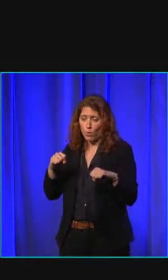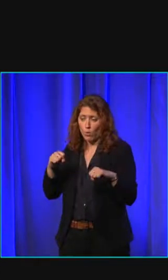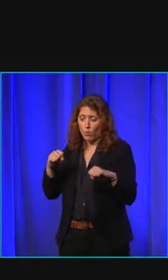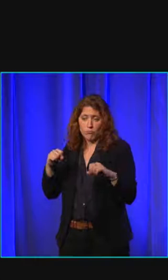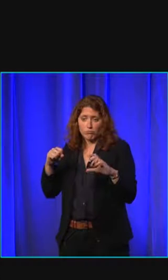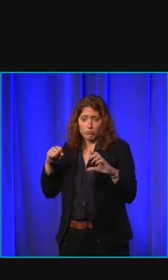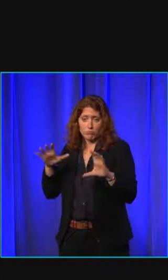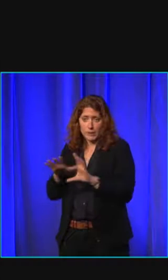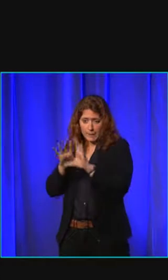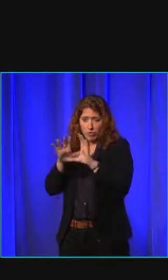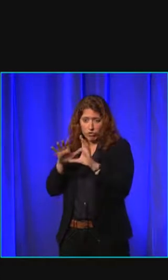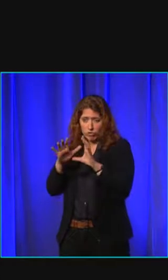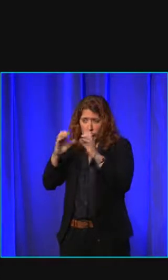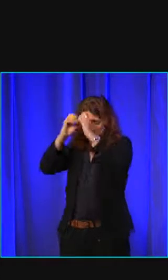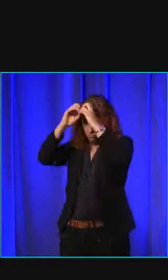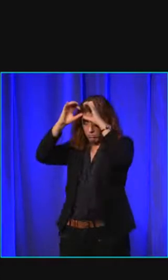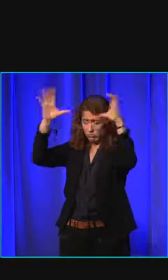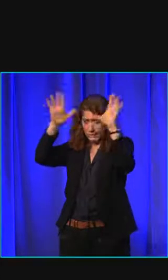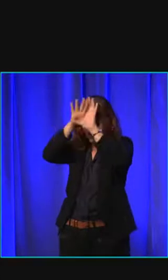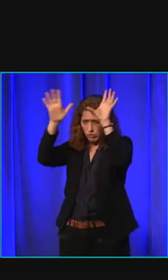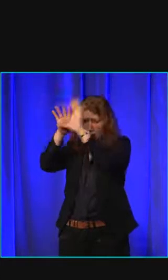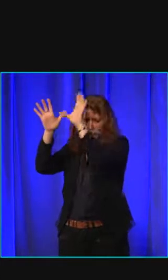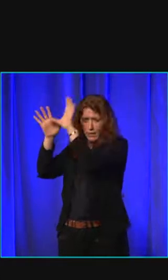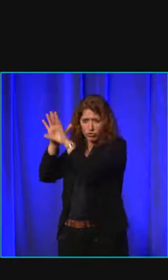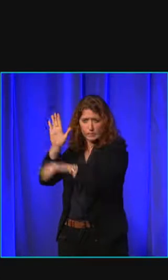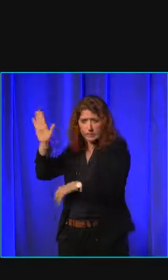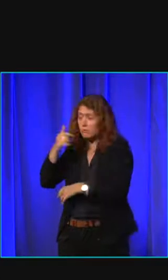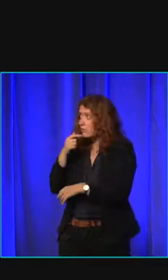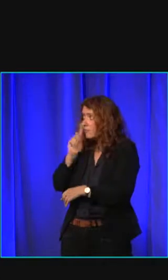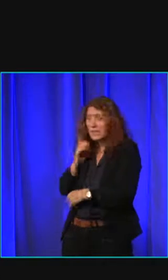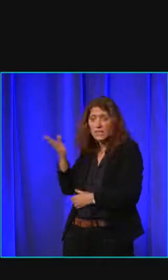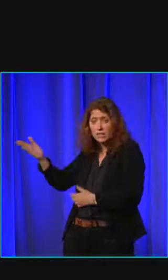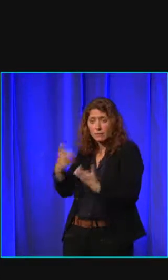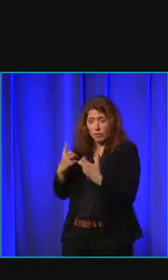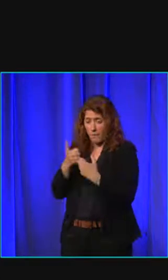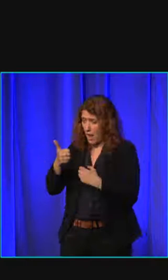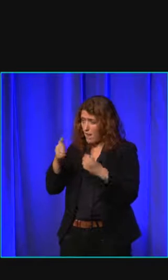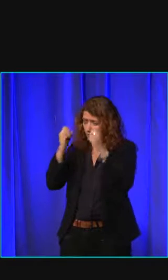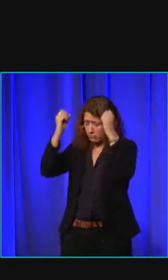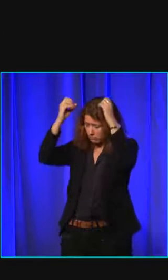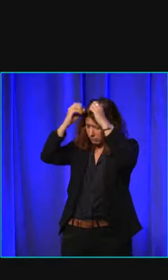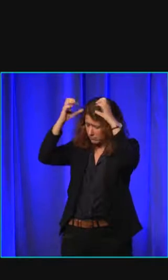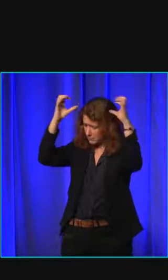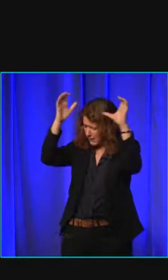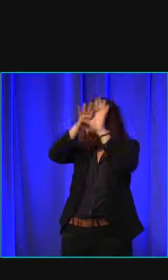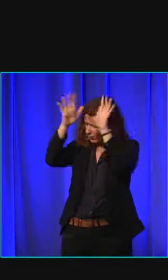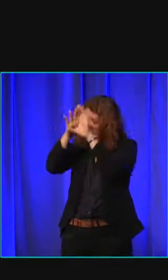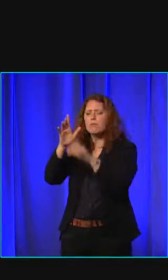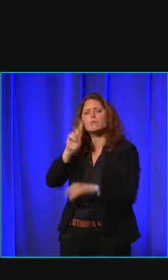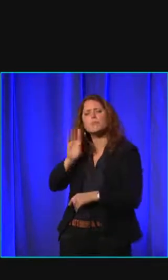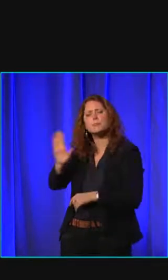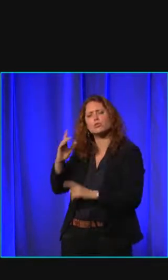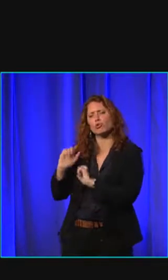cette jeune fille, elle fait de l'imagerie, c'est-à-dire qu'elle fabrique dans sa tête des images, c'est une judokate, des